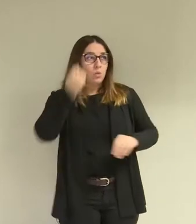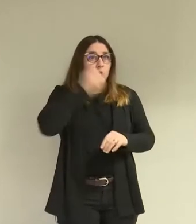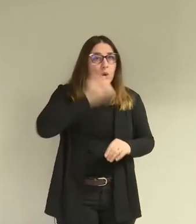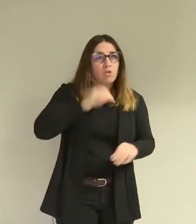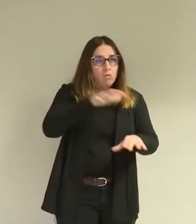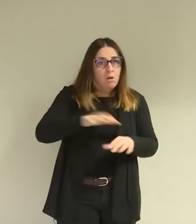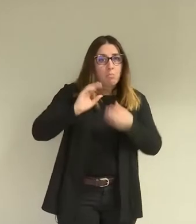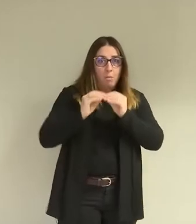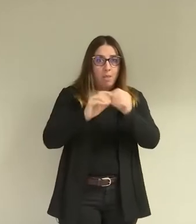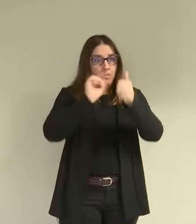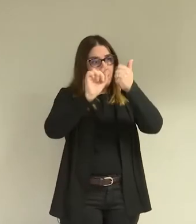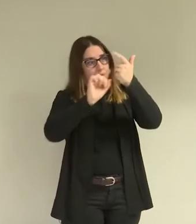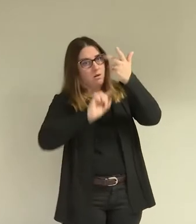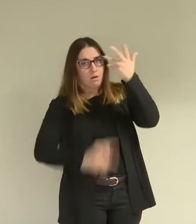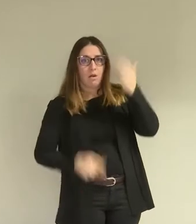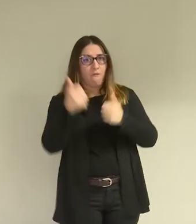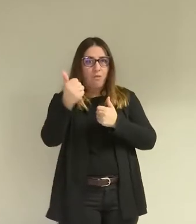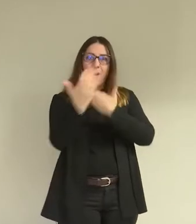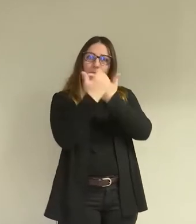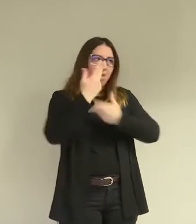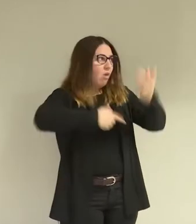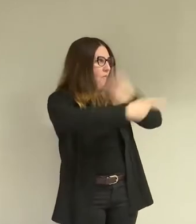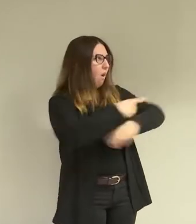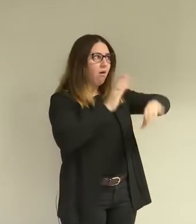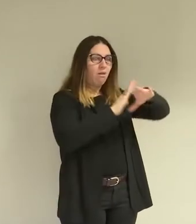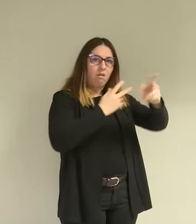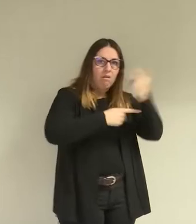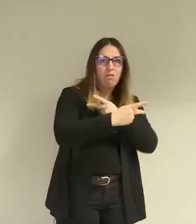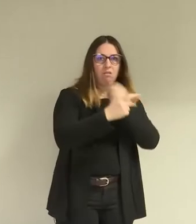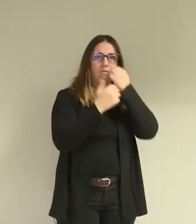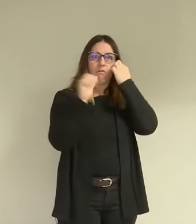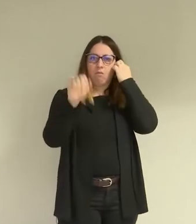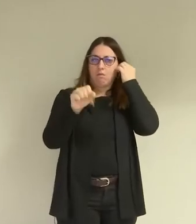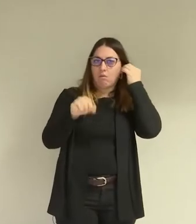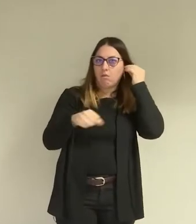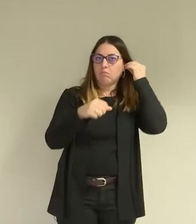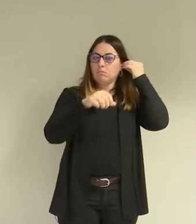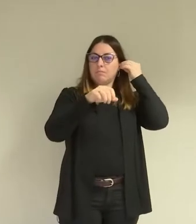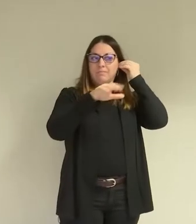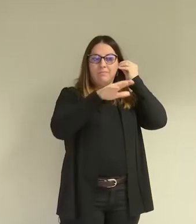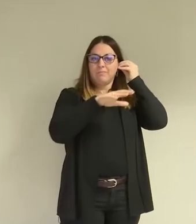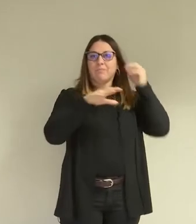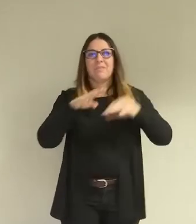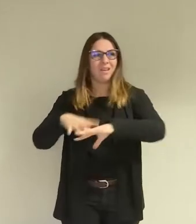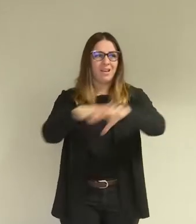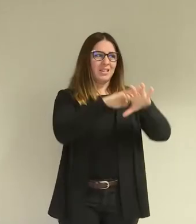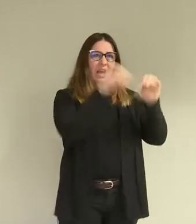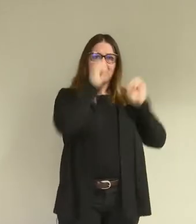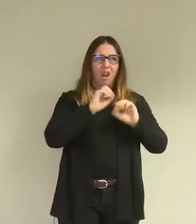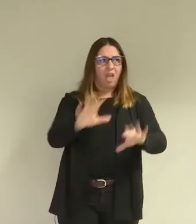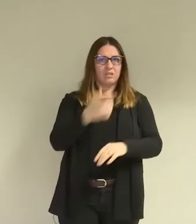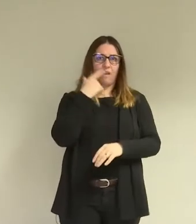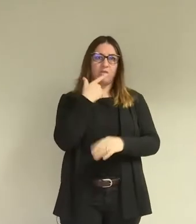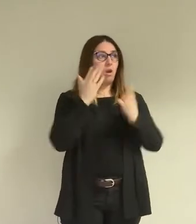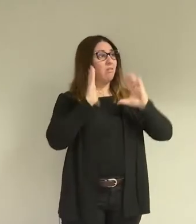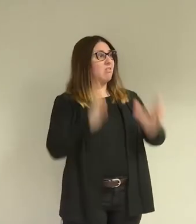sont là ils vous écrivez vous ne répondez pas vous abandonner ce quartier sans prendre aucune décision sur ces différents